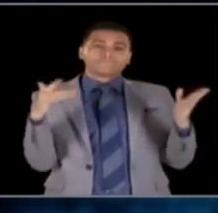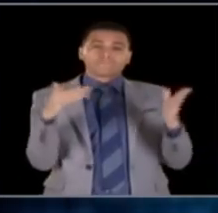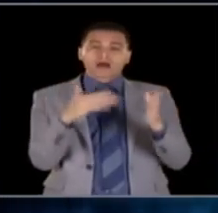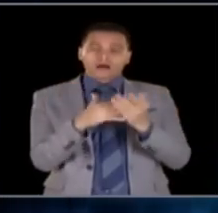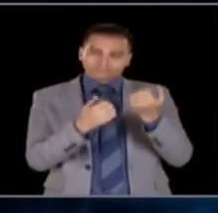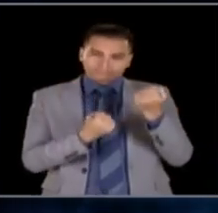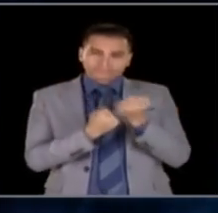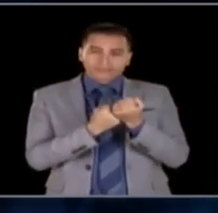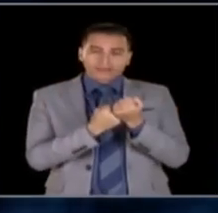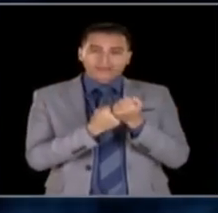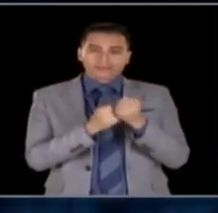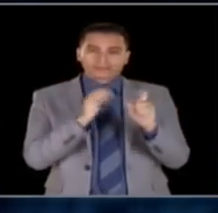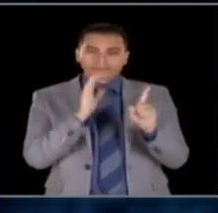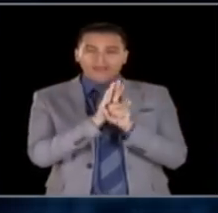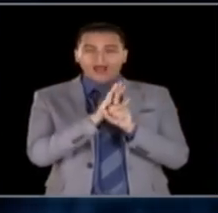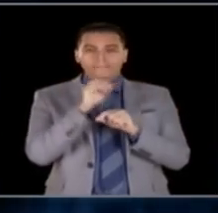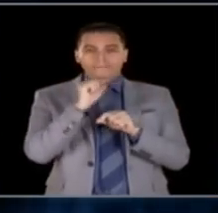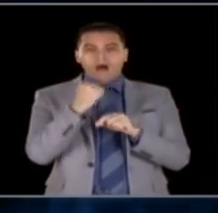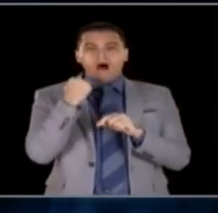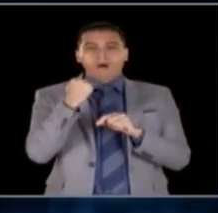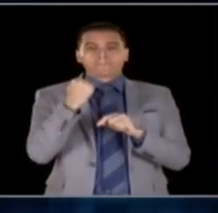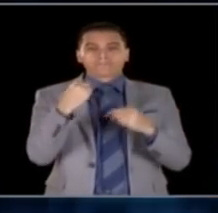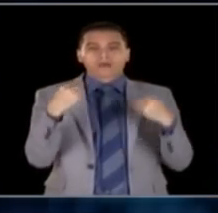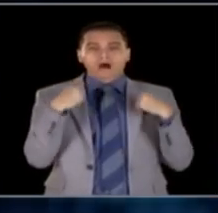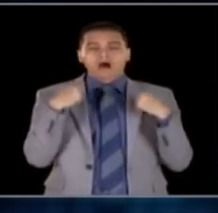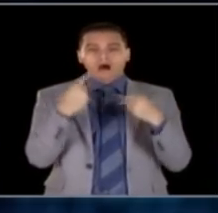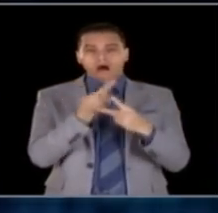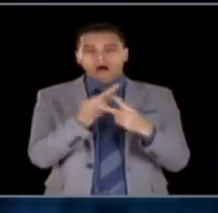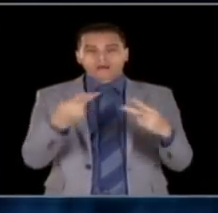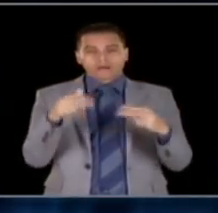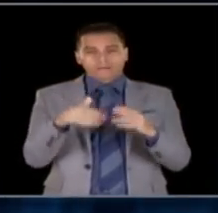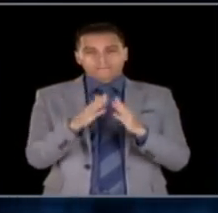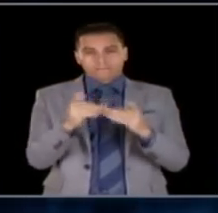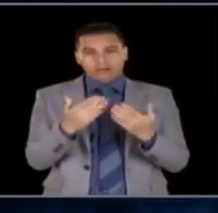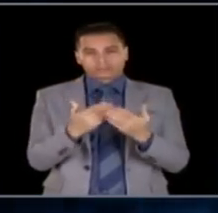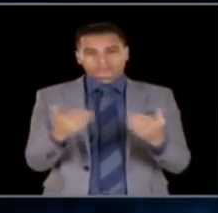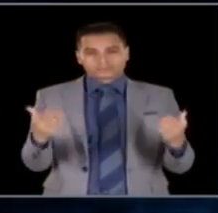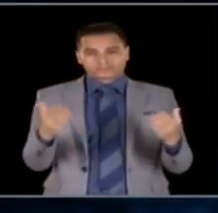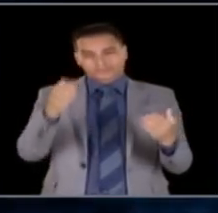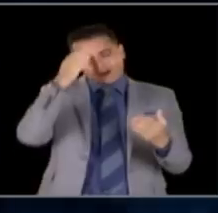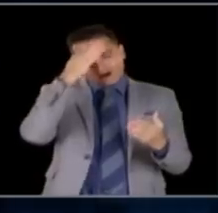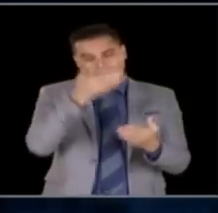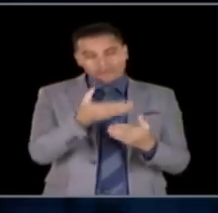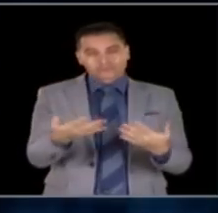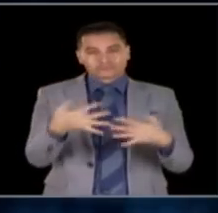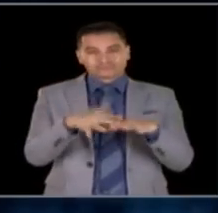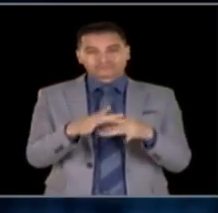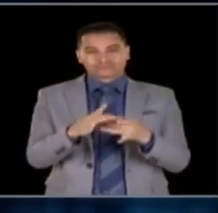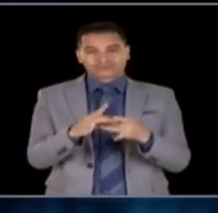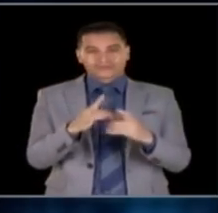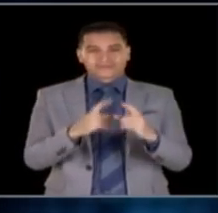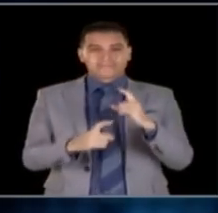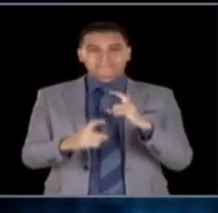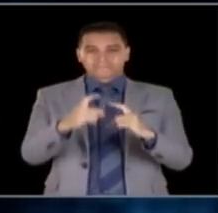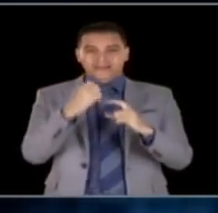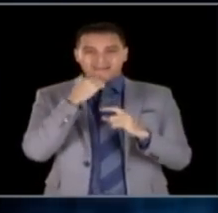نهاية الموسم سوف تستثمر لرعاية أبطال مصر الرياضيين. العباقرة بشراكة